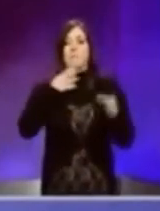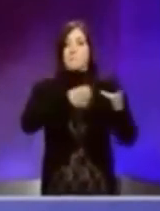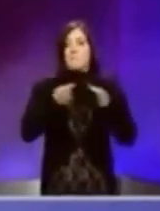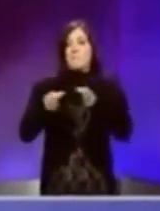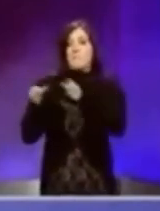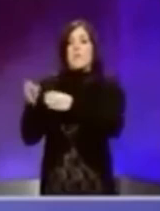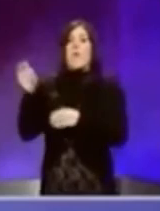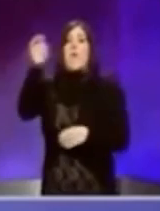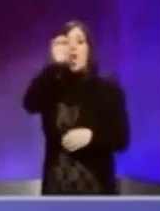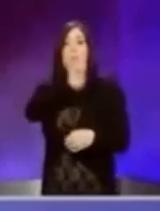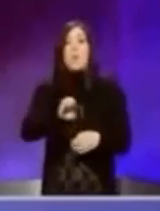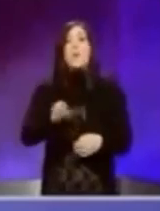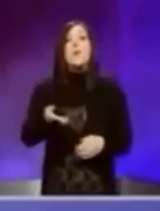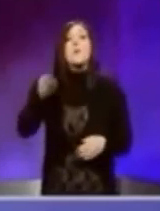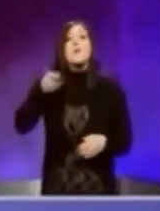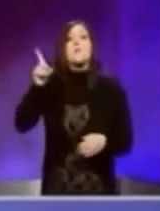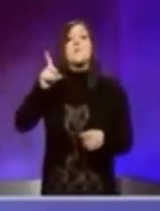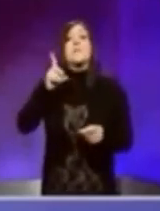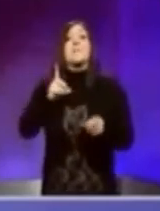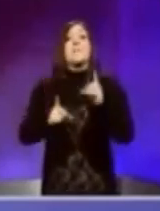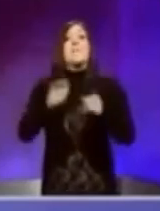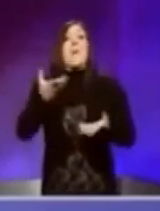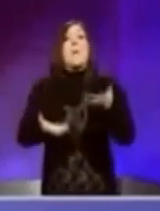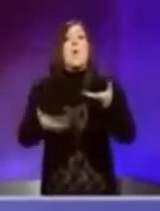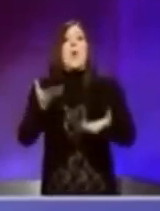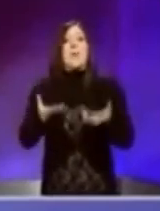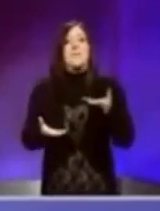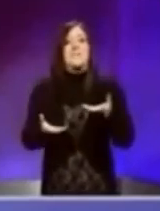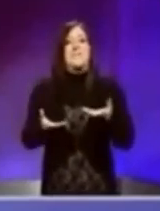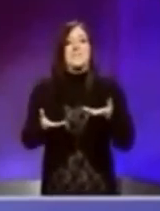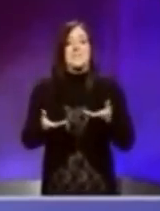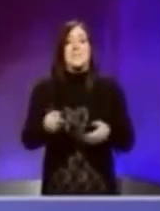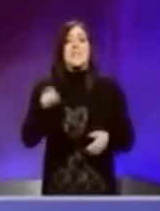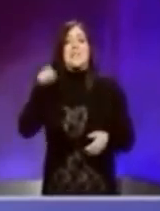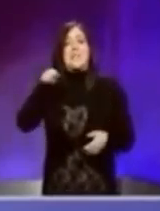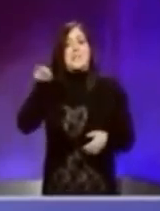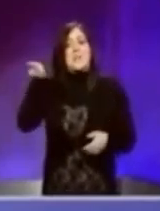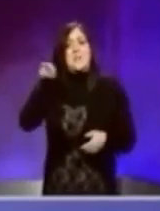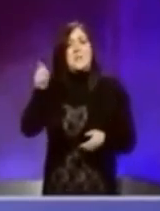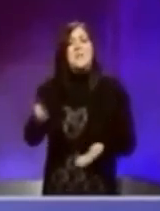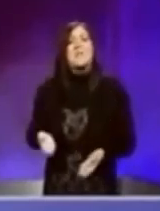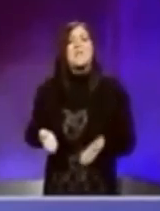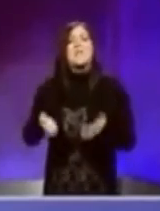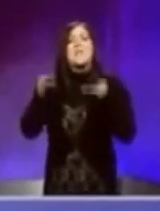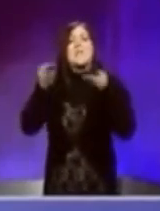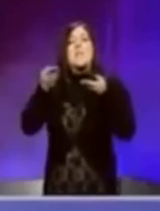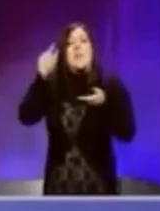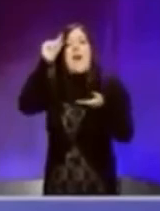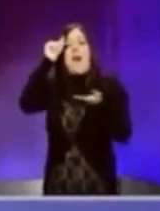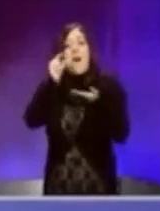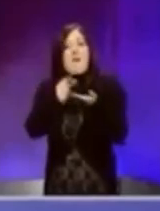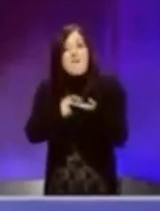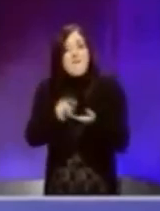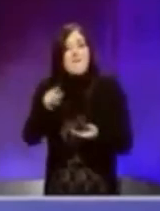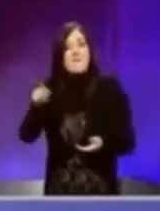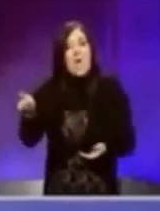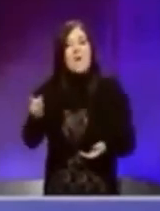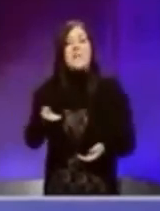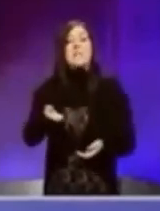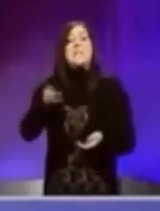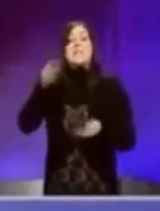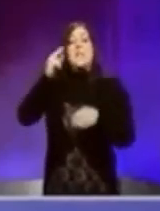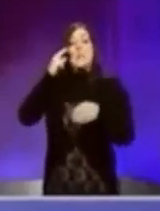ikunu dejjem iktar demokratizzati, ikunu dejjem iżjed iwieġbu ikunu iżjed accountable, ikunu dejjem iżjed